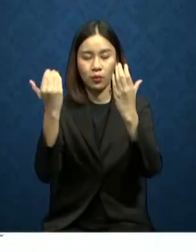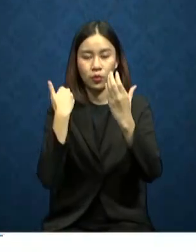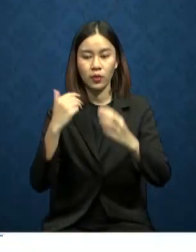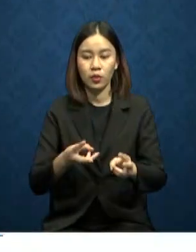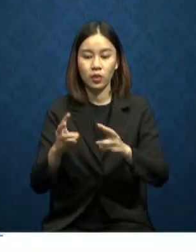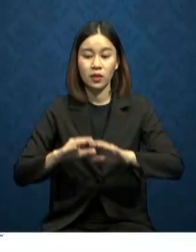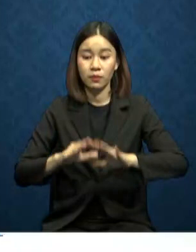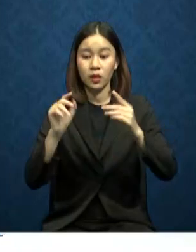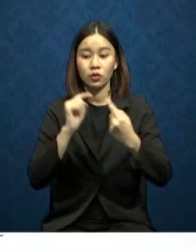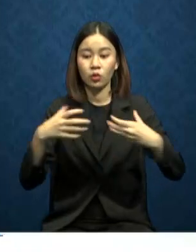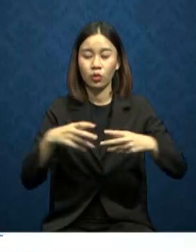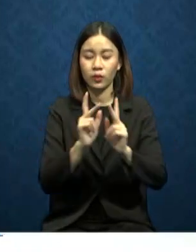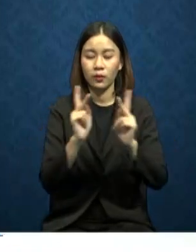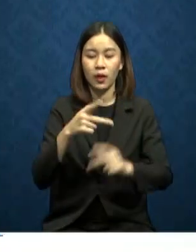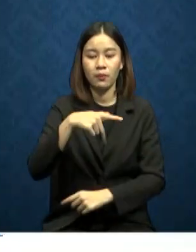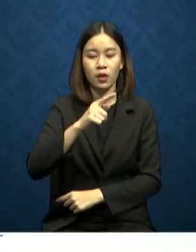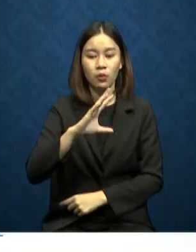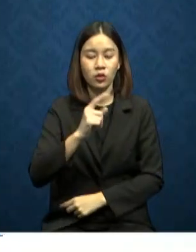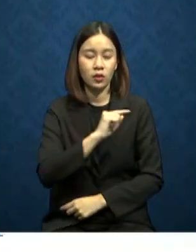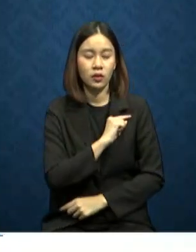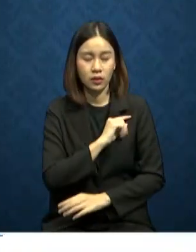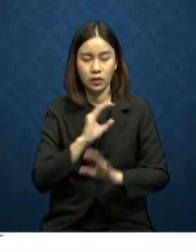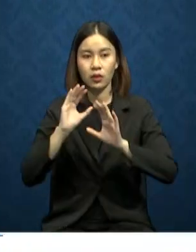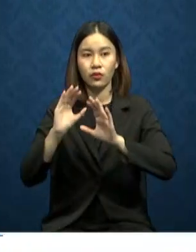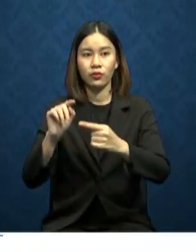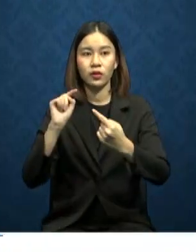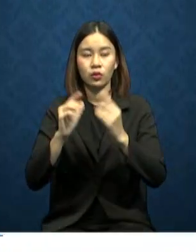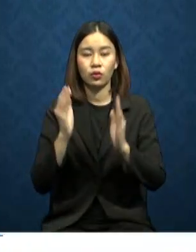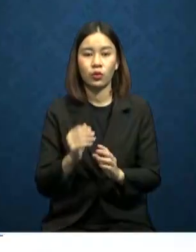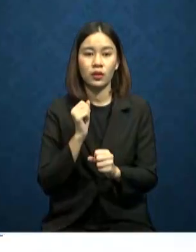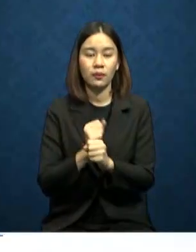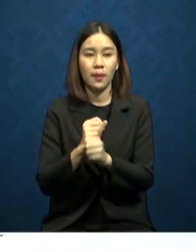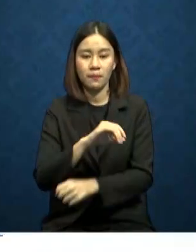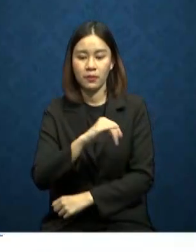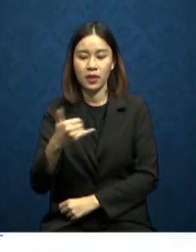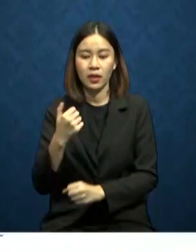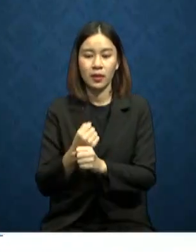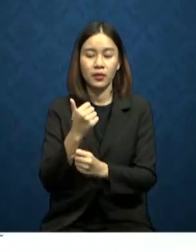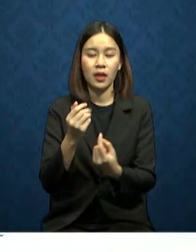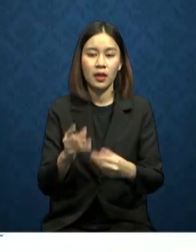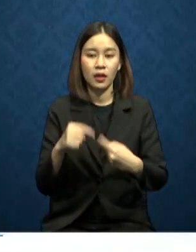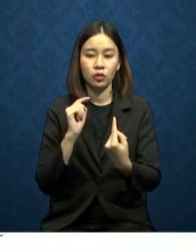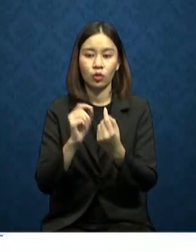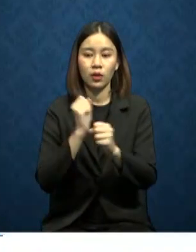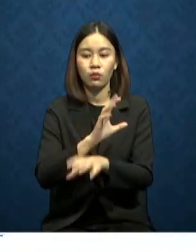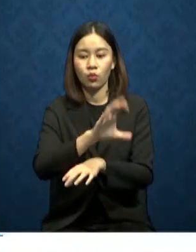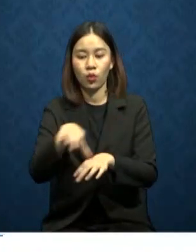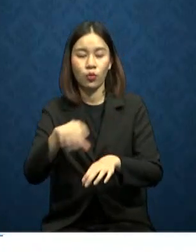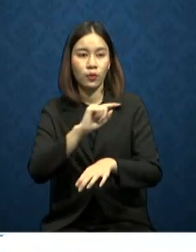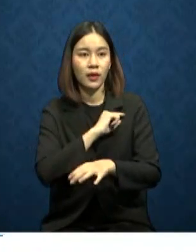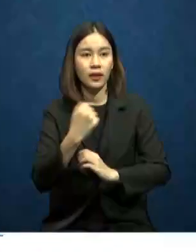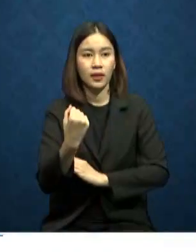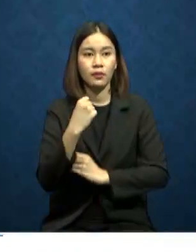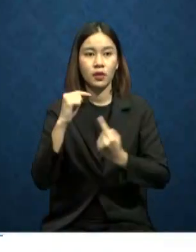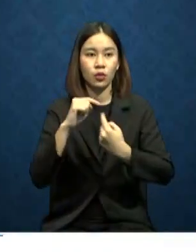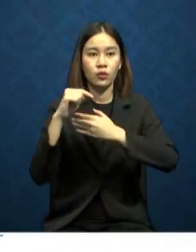ช่องให้ตัวคณะกรรมการปปชสามารถมอบหมายงานในระดับเจ้าหน้าที่บางกรณีให้กับทางหน่วยงานที่มีอำนาจหน้าที่ด้าน